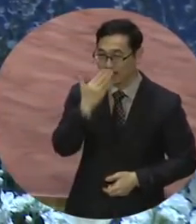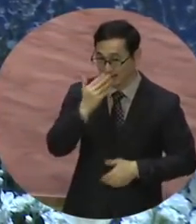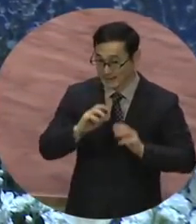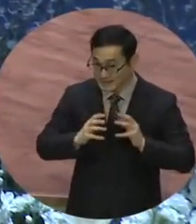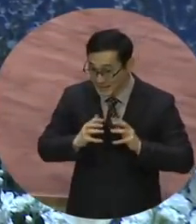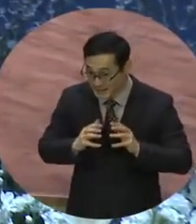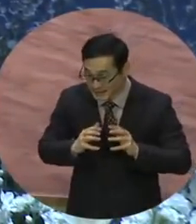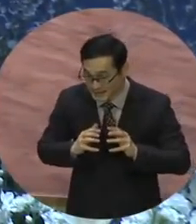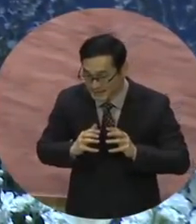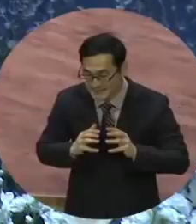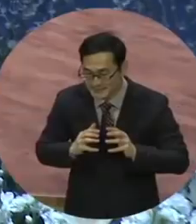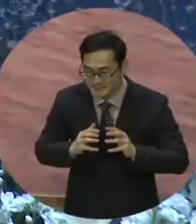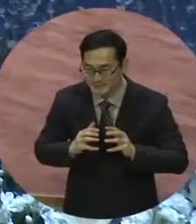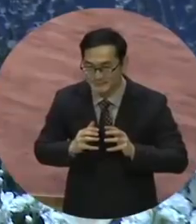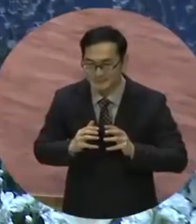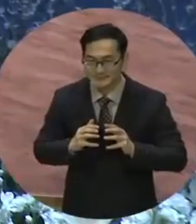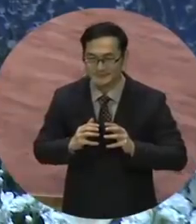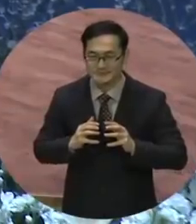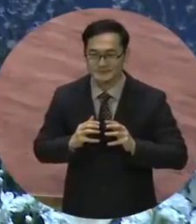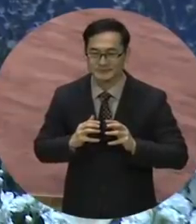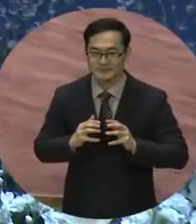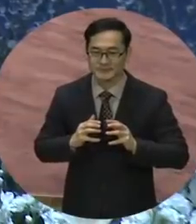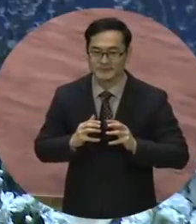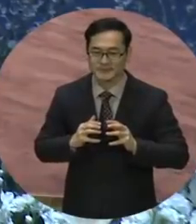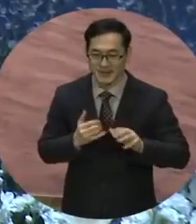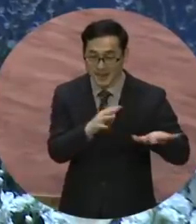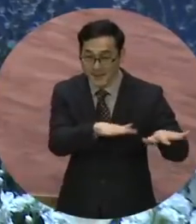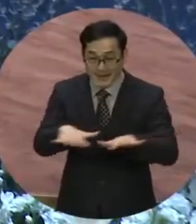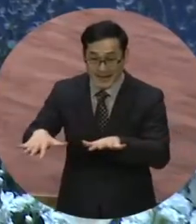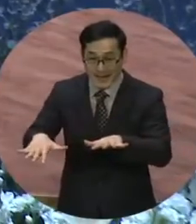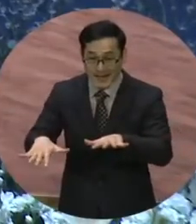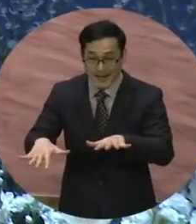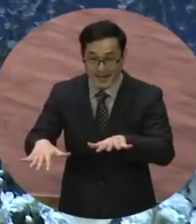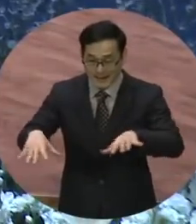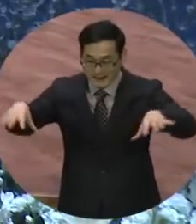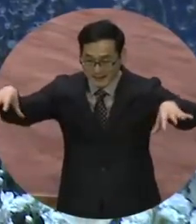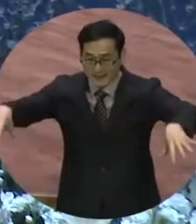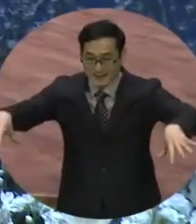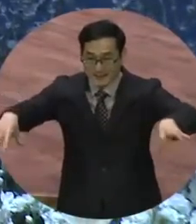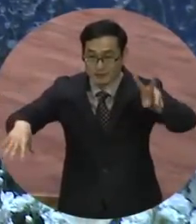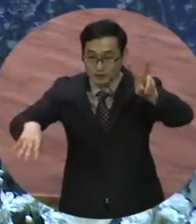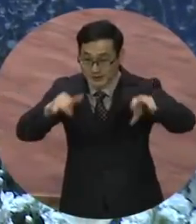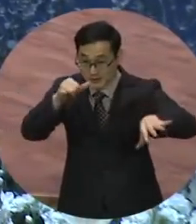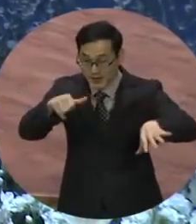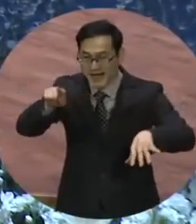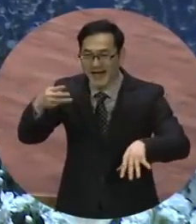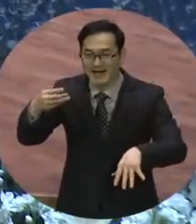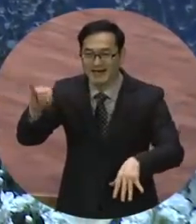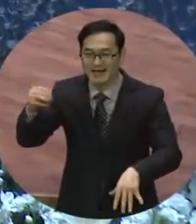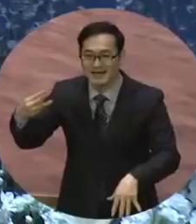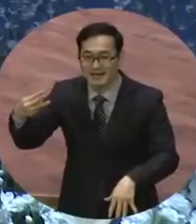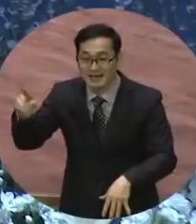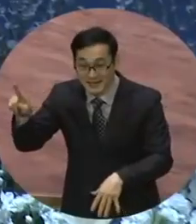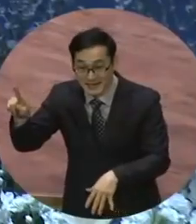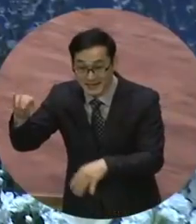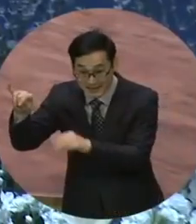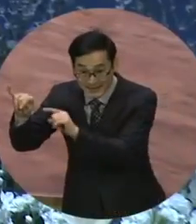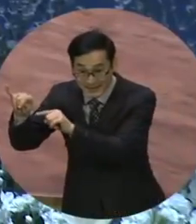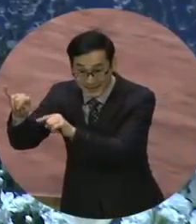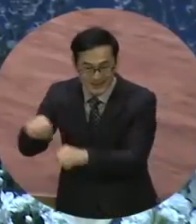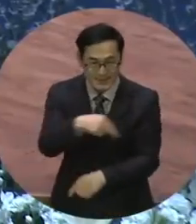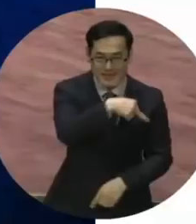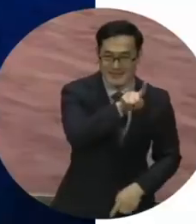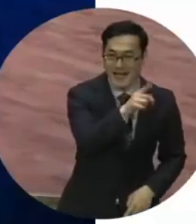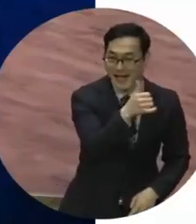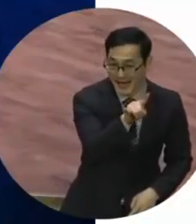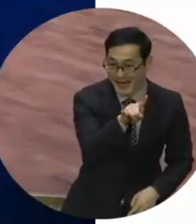가면요, 이게 두 바다가 있어요. 두 바다가 있는데 갈릴리 바다와 사해 바다 딱 두 바다가 있어요.